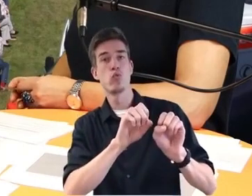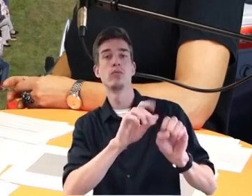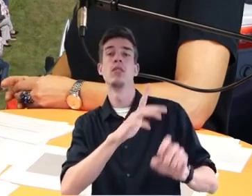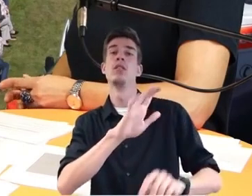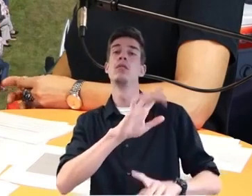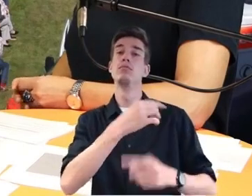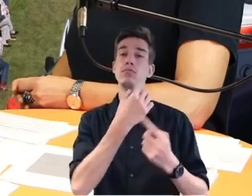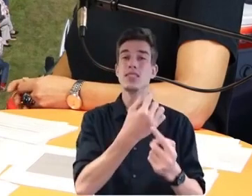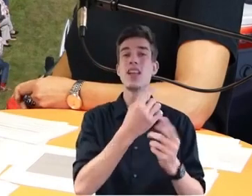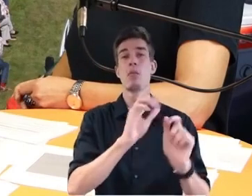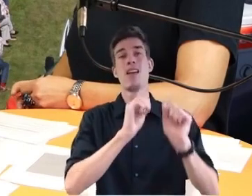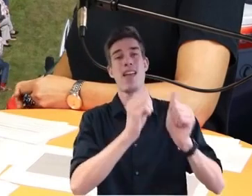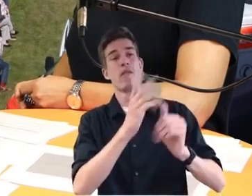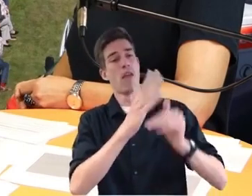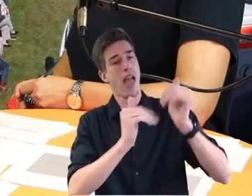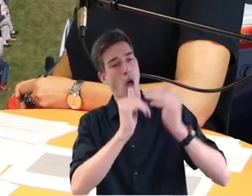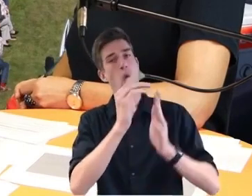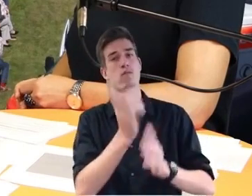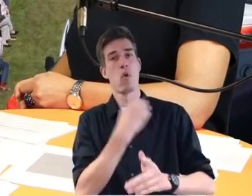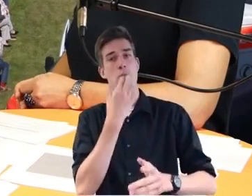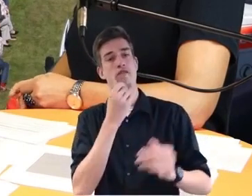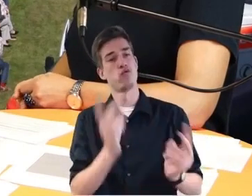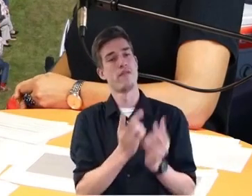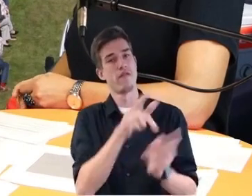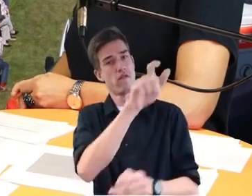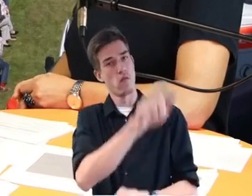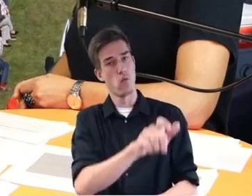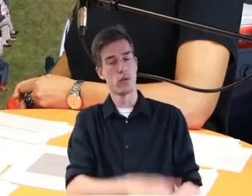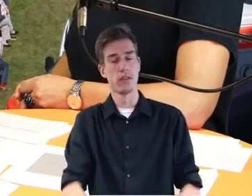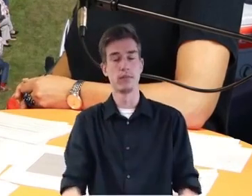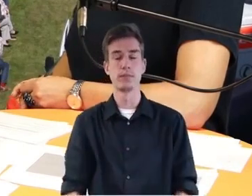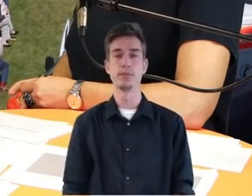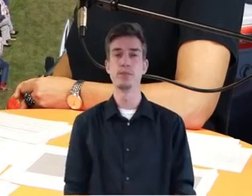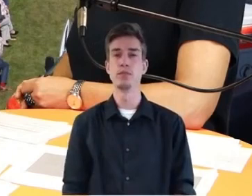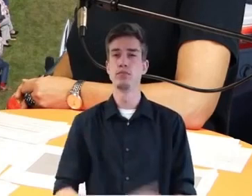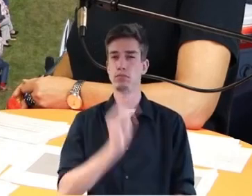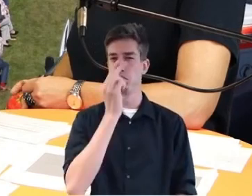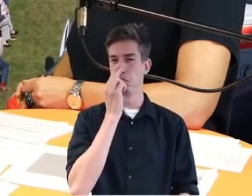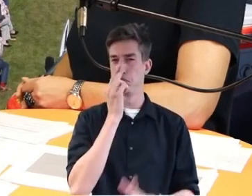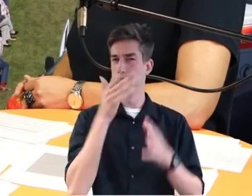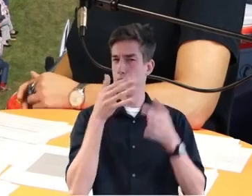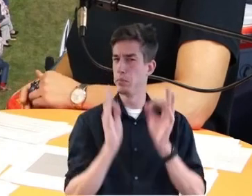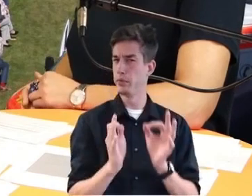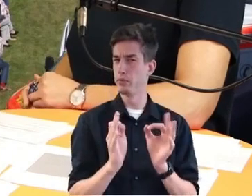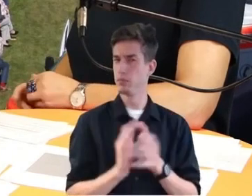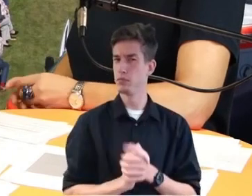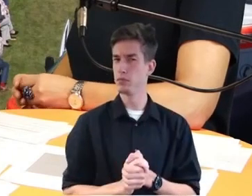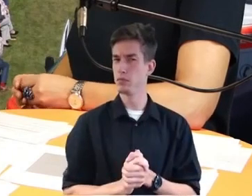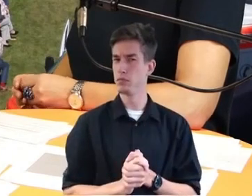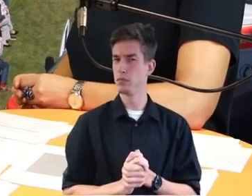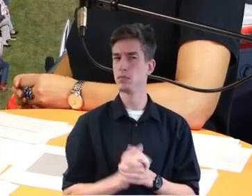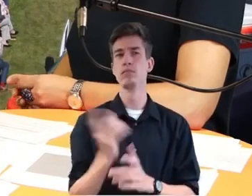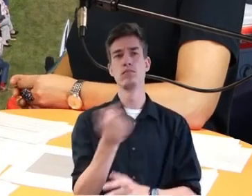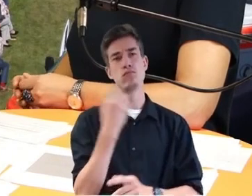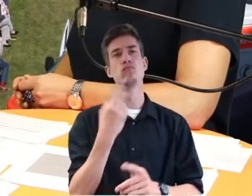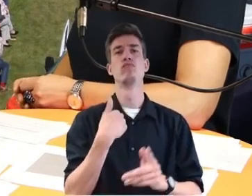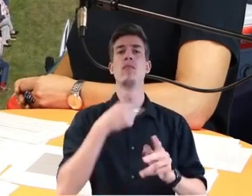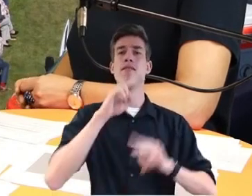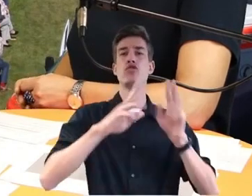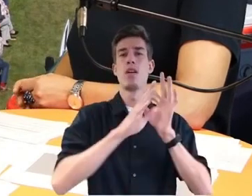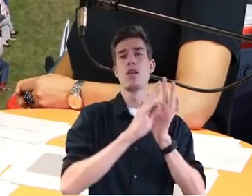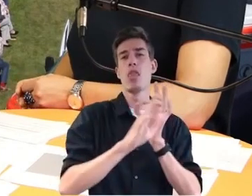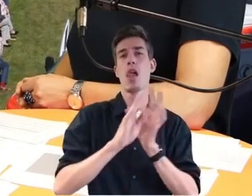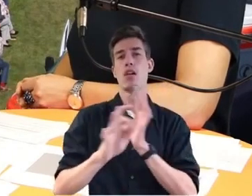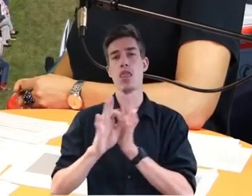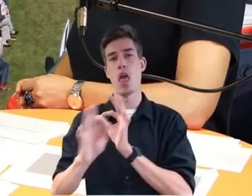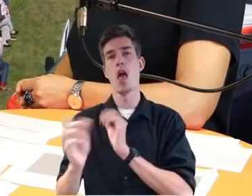Bevölkerung aufzubauen und zu fördern. Ja, wie genau sieht das aus? Also wir haben natürlich verschiedene Kanäle,